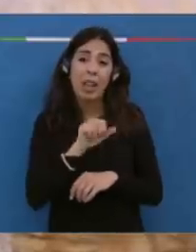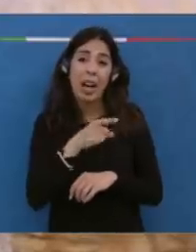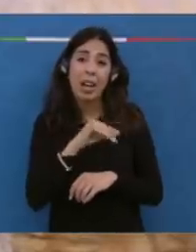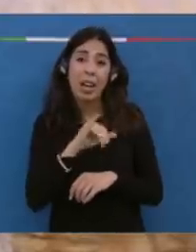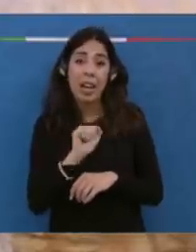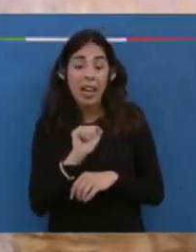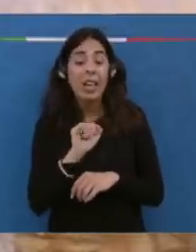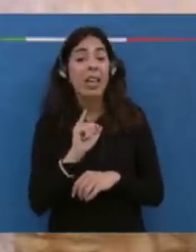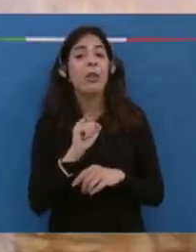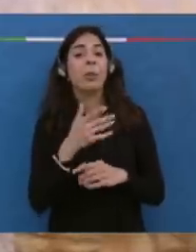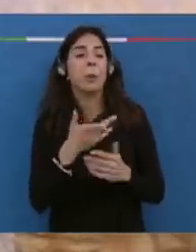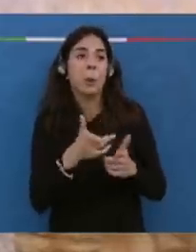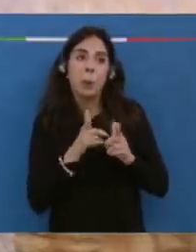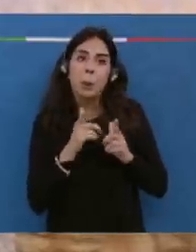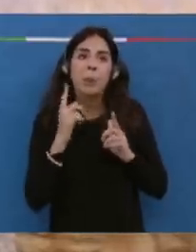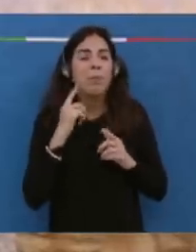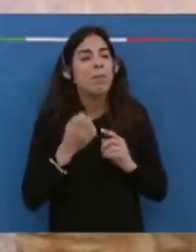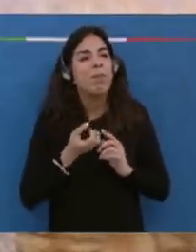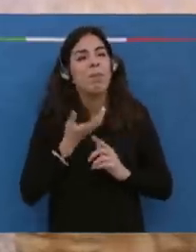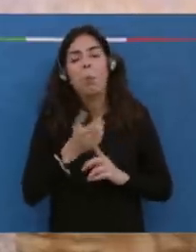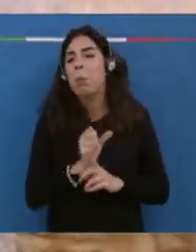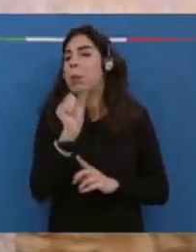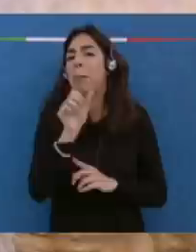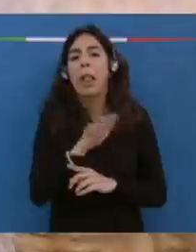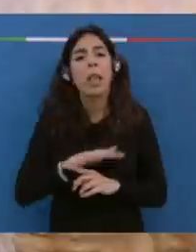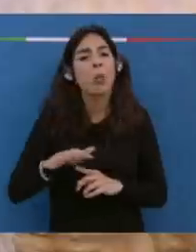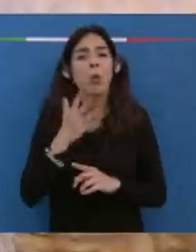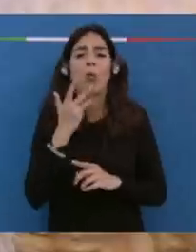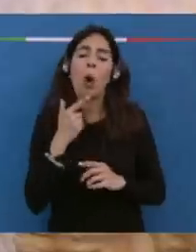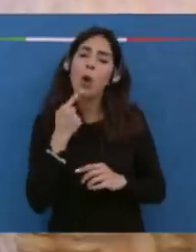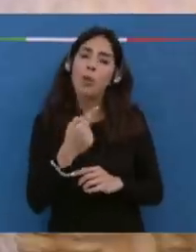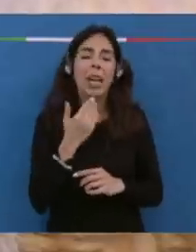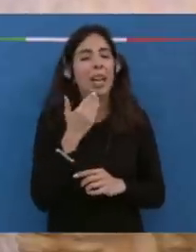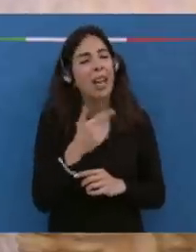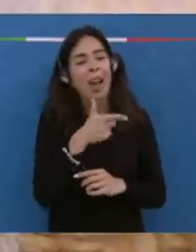esprimere innanzitutto al mio vivo ringraziamento per la calorosa accoglienza